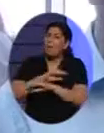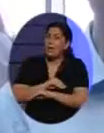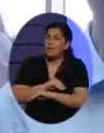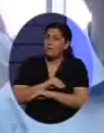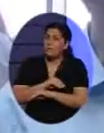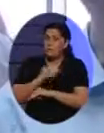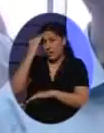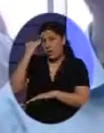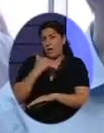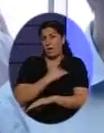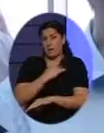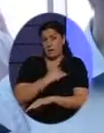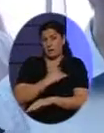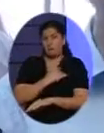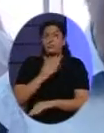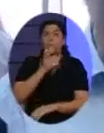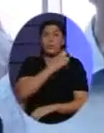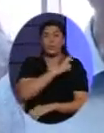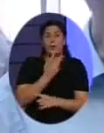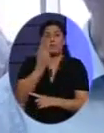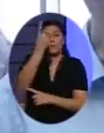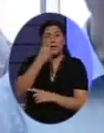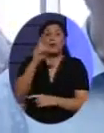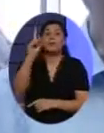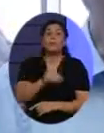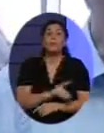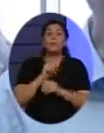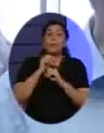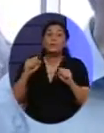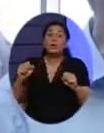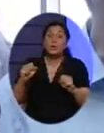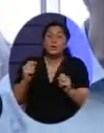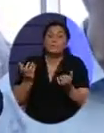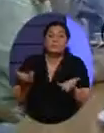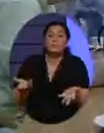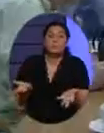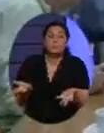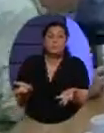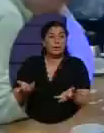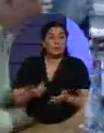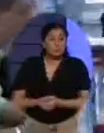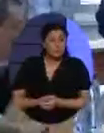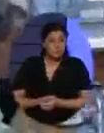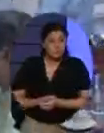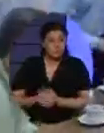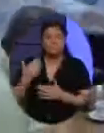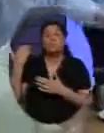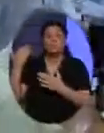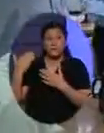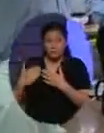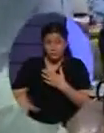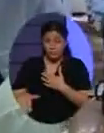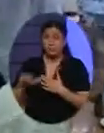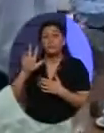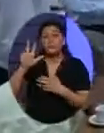מקבלים את ההנחה מפיקוד העורף נוחת טיל בדרום אשקלון, מה יותר ברור מזה? בסוף הישיבה הטעונה מחליטים שלוש